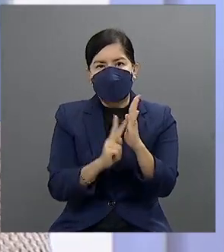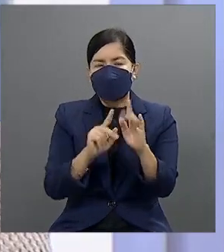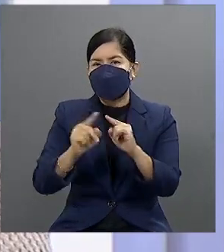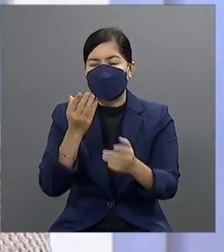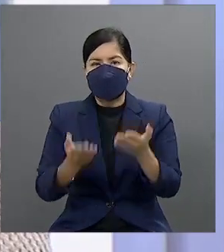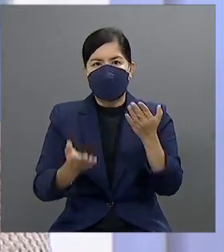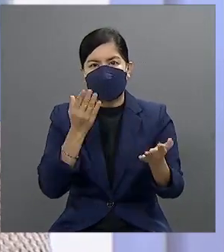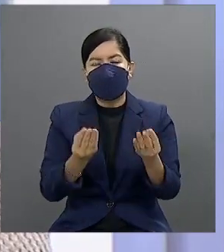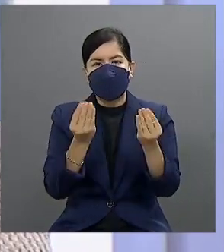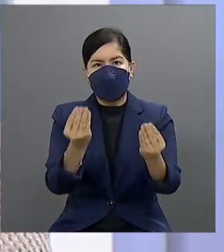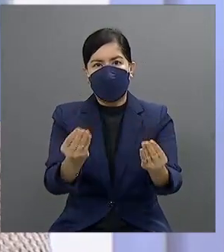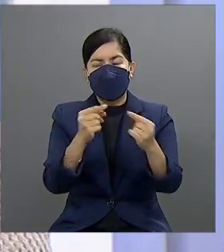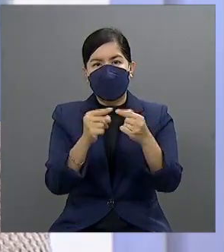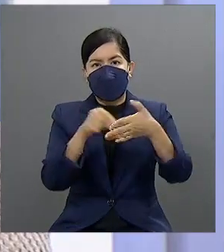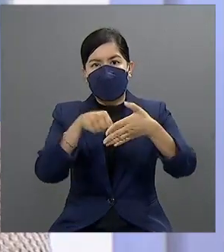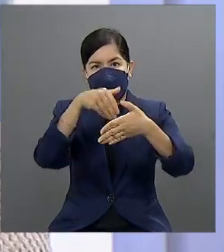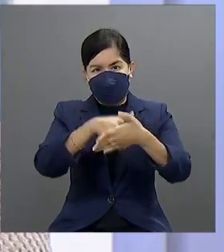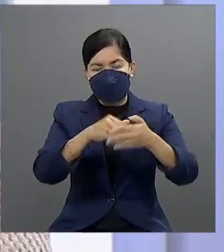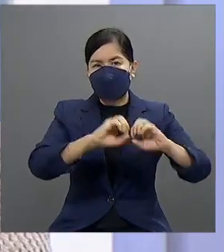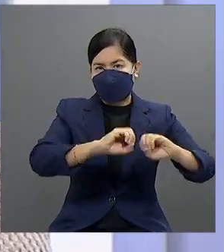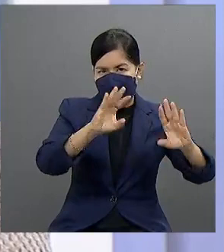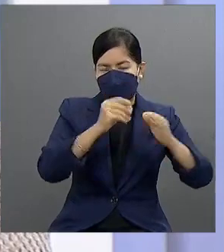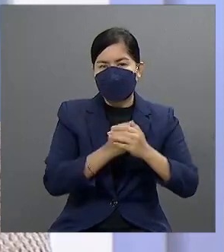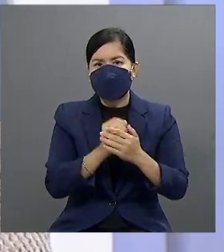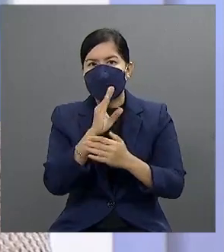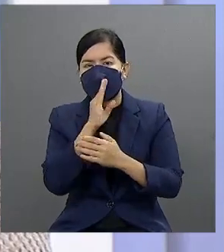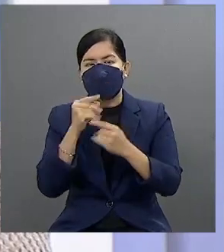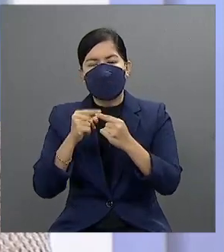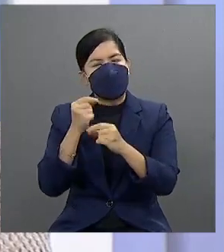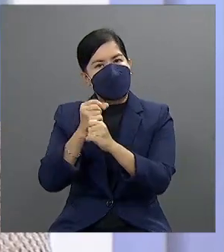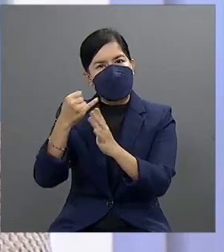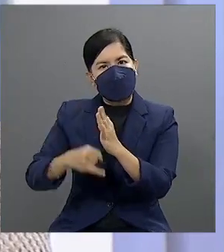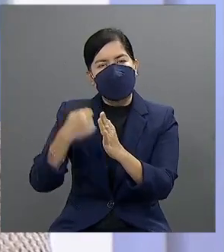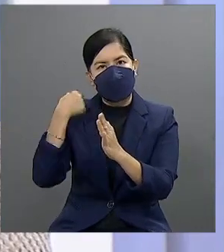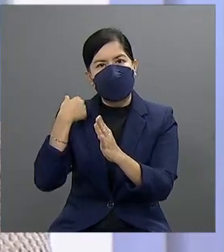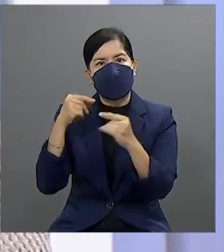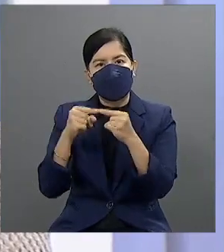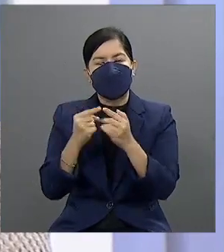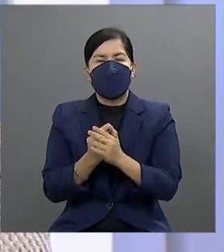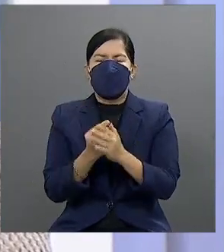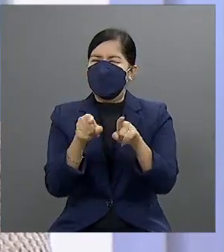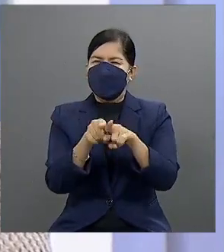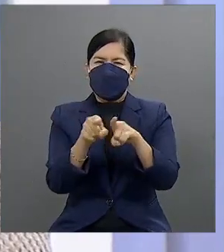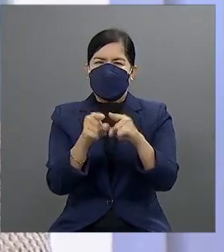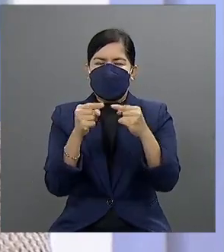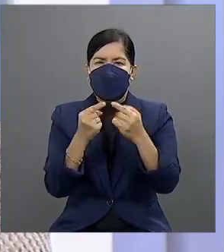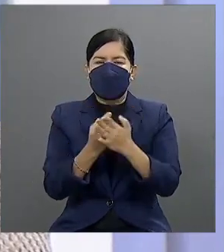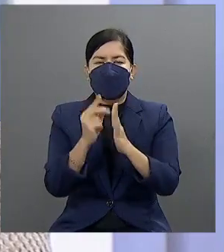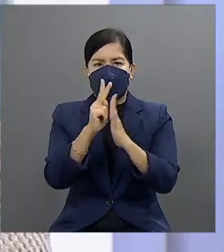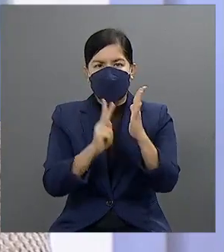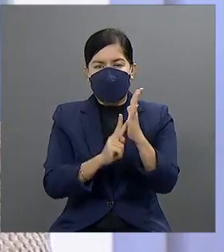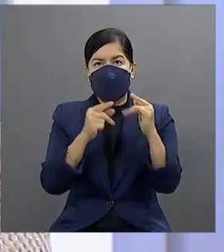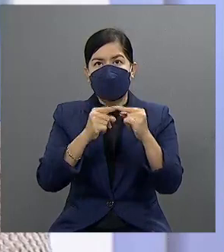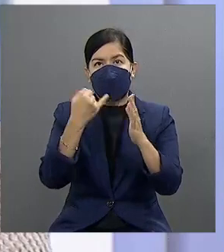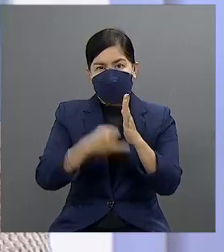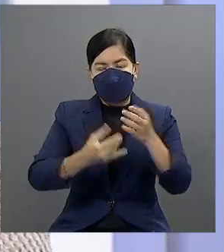ที่สุดแล้วที่สำคัญคือถ้าเกิดว่ามีการทุจริตเกิดขึ้นถือว่าเป็นการกระทำความผิดอย่างร้ายแรงและตรงนี้ทางกกต.จะมีมาตรการในการรับมืออย่